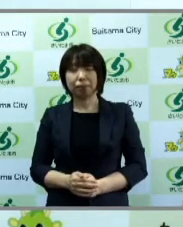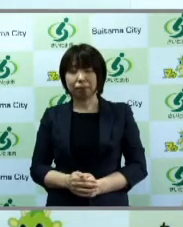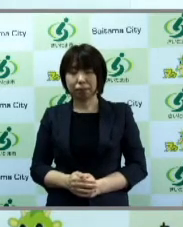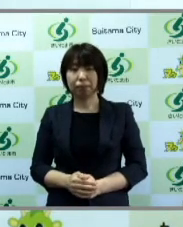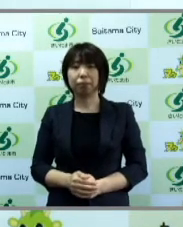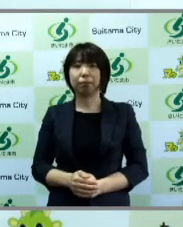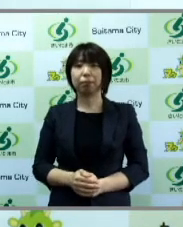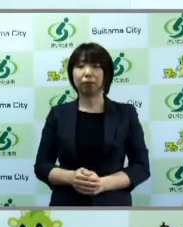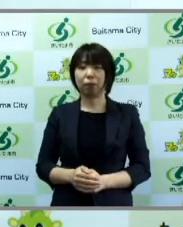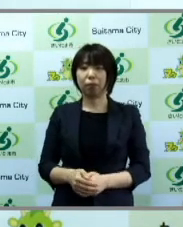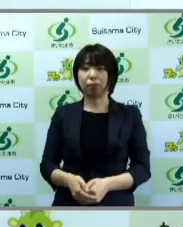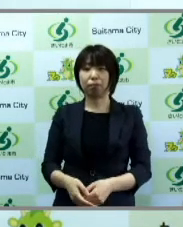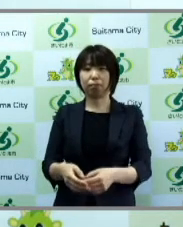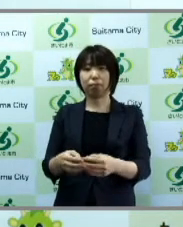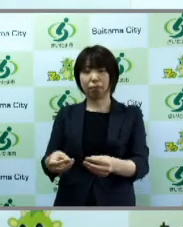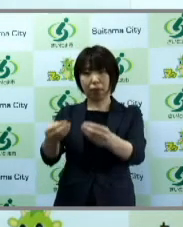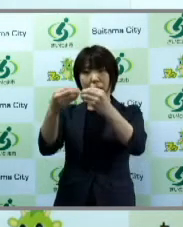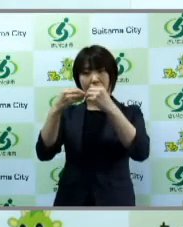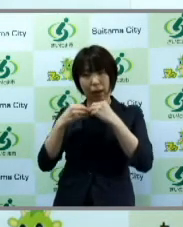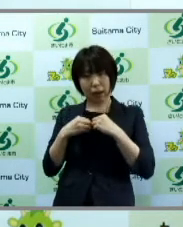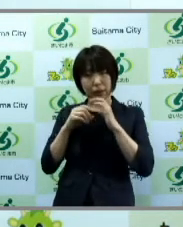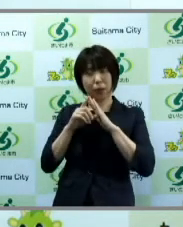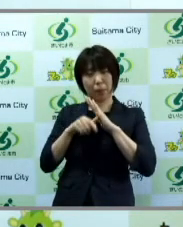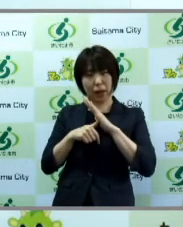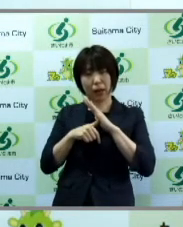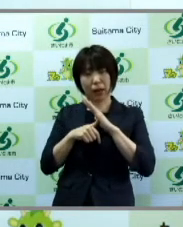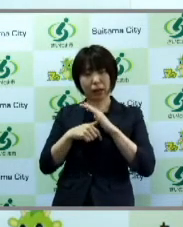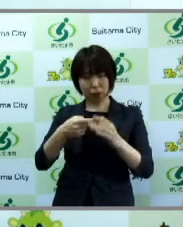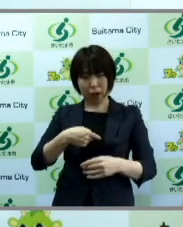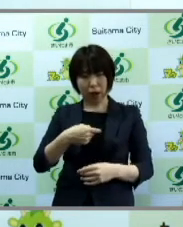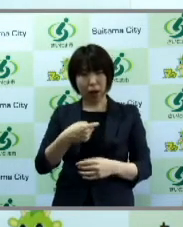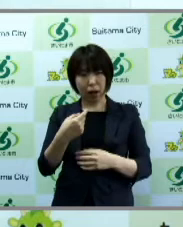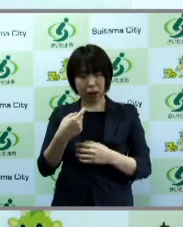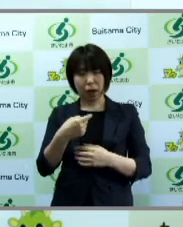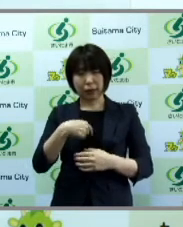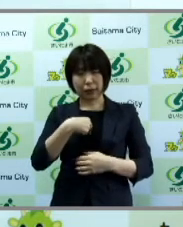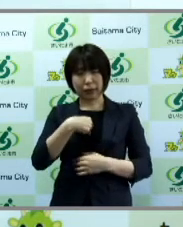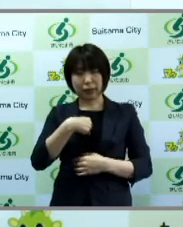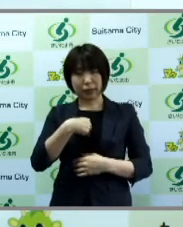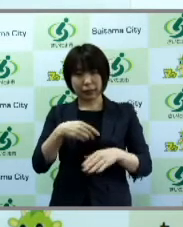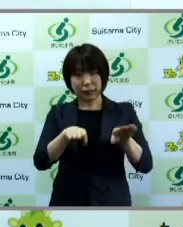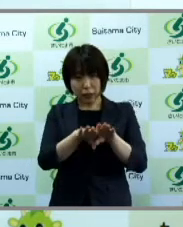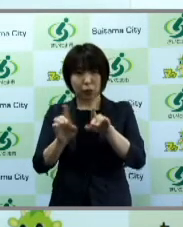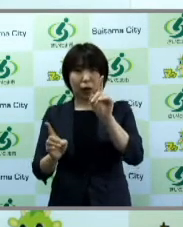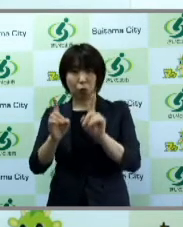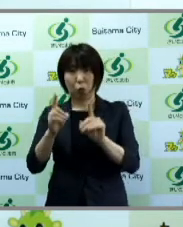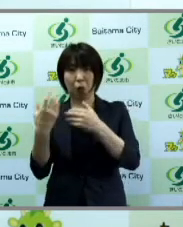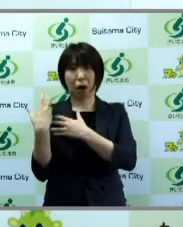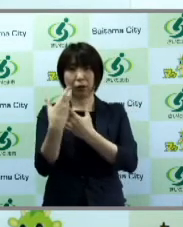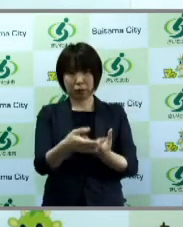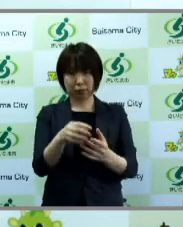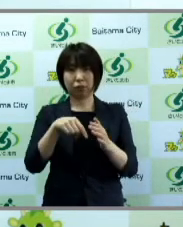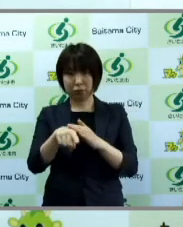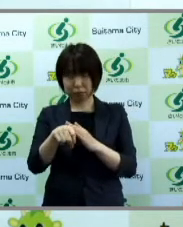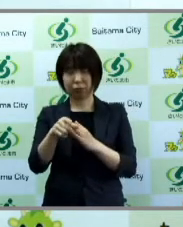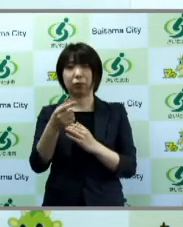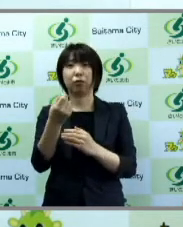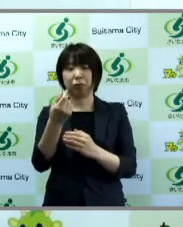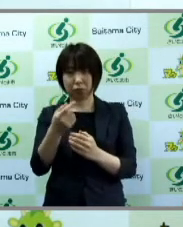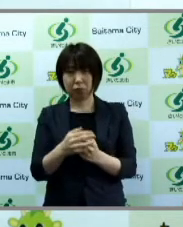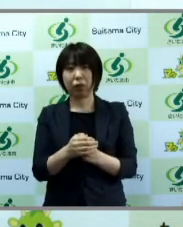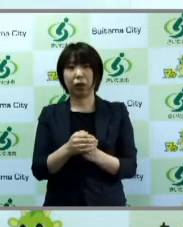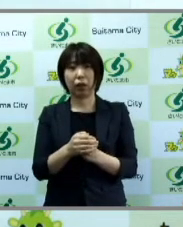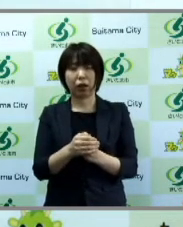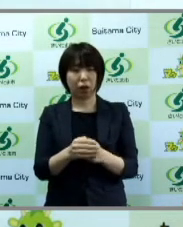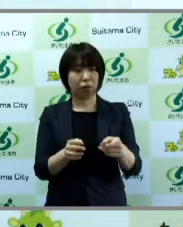PCR で陽性が出たときに、自主的に休業ということですけれども、そのお店は感染防止対策を自ら徹底していましたとい